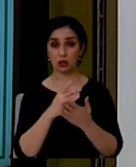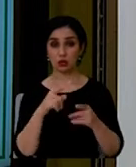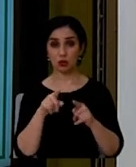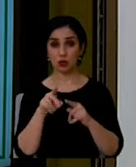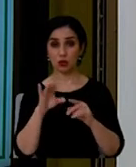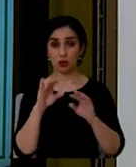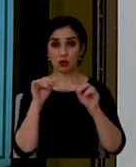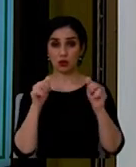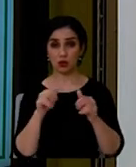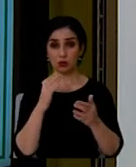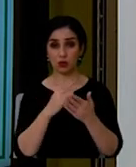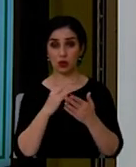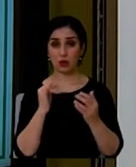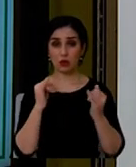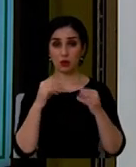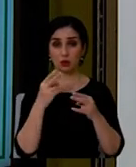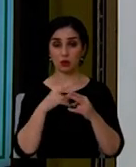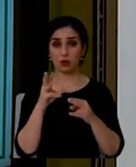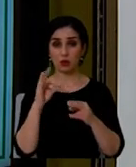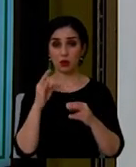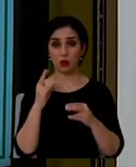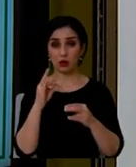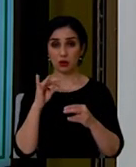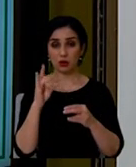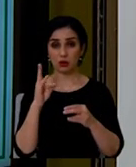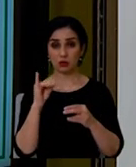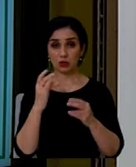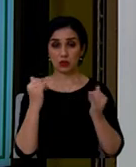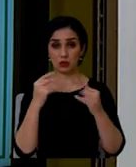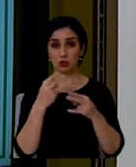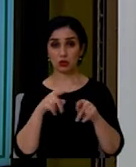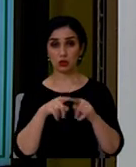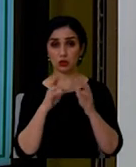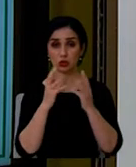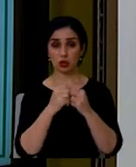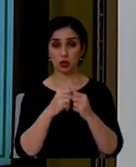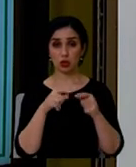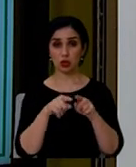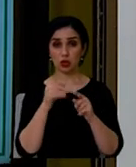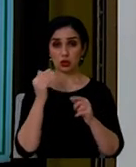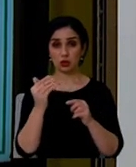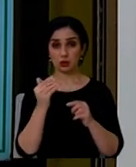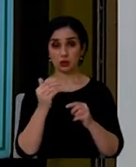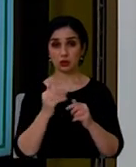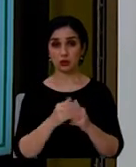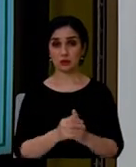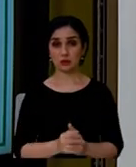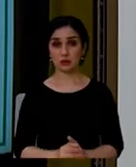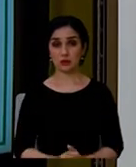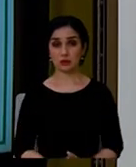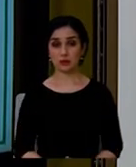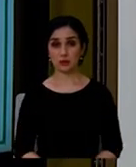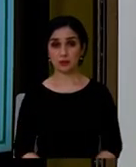формуле малярку разделить В умноженное на N. Считаем малярку купрум СО4.